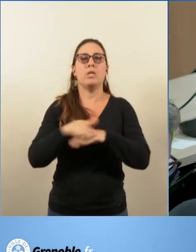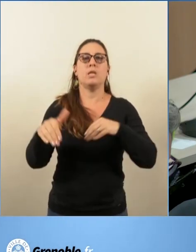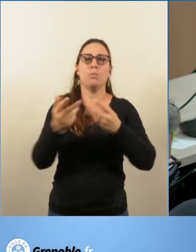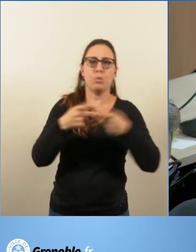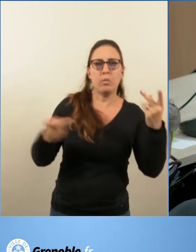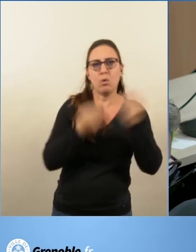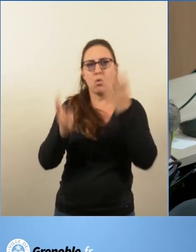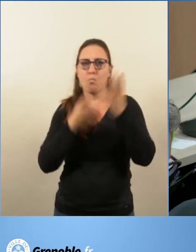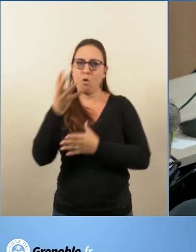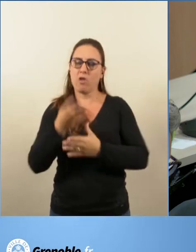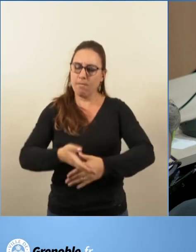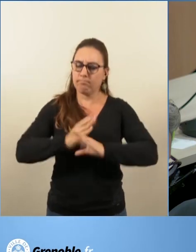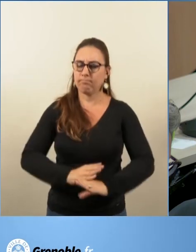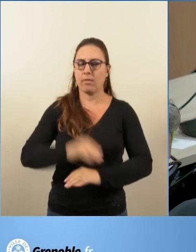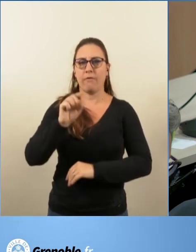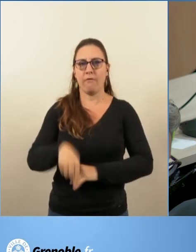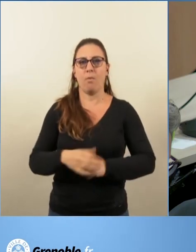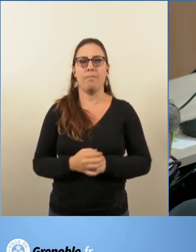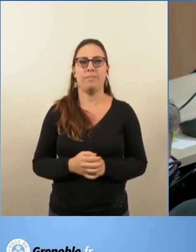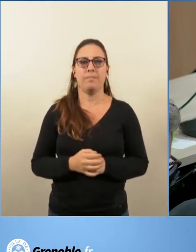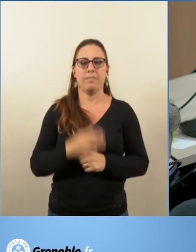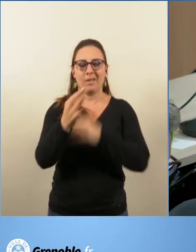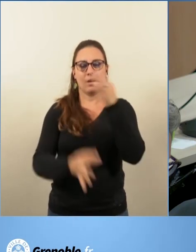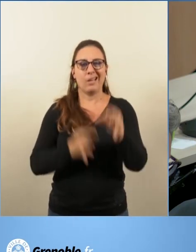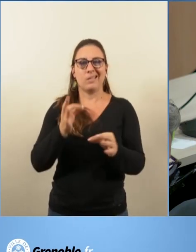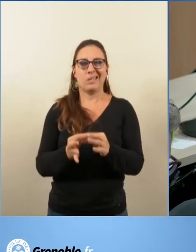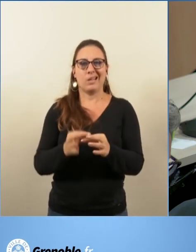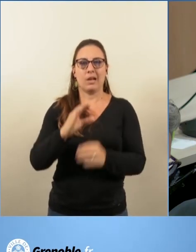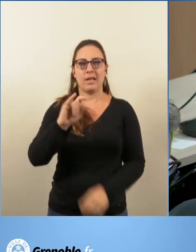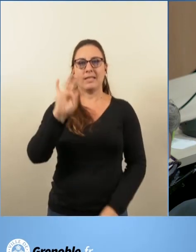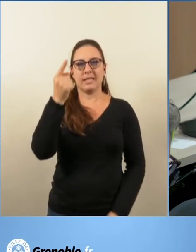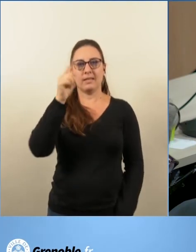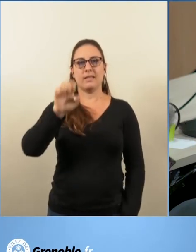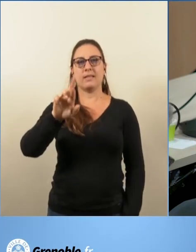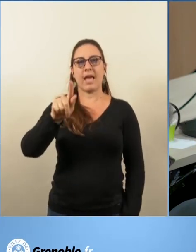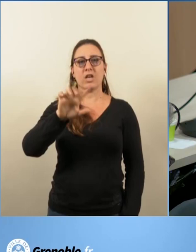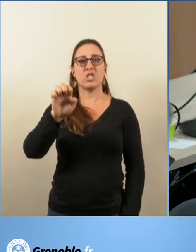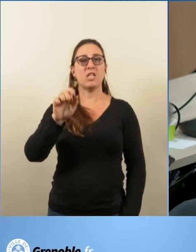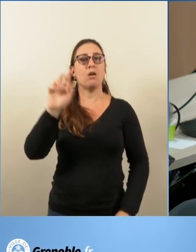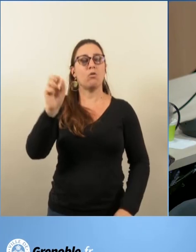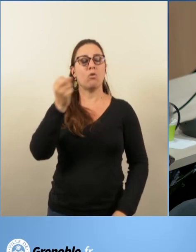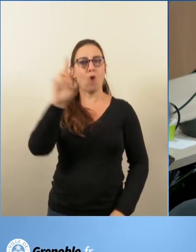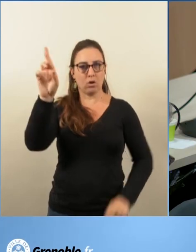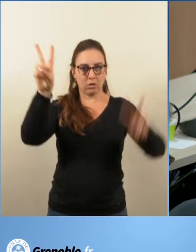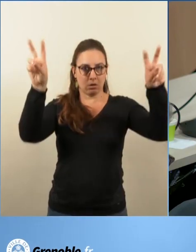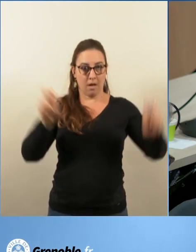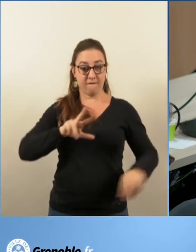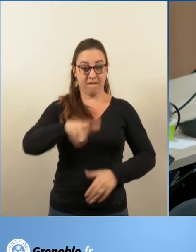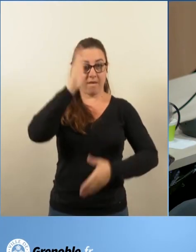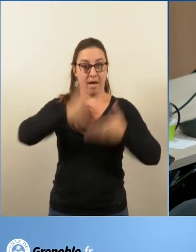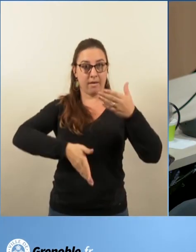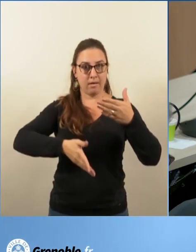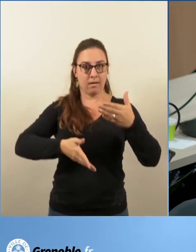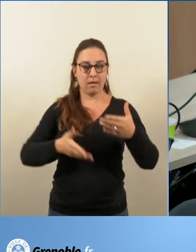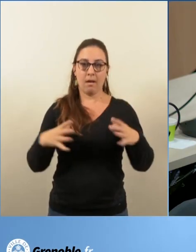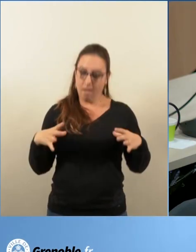projets le cycle de labellisation cytaire gigold arrivant à terme la Ville souhaite s'engager aujourd'hui dans